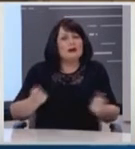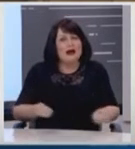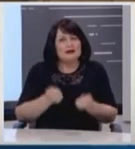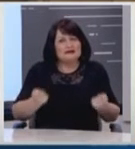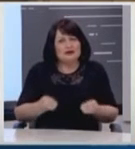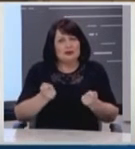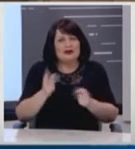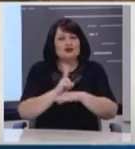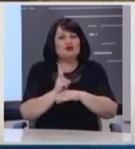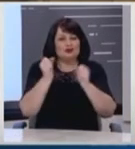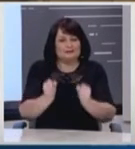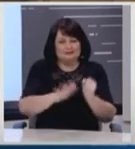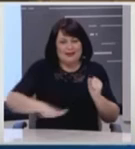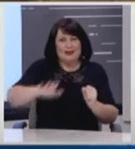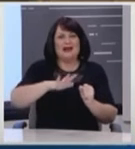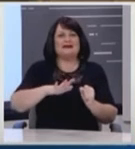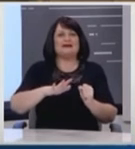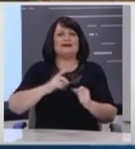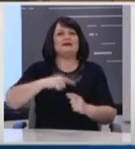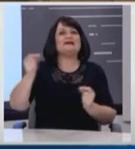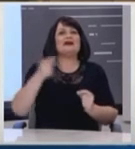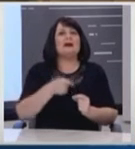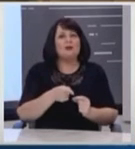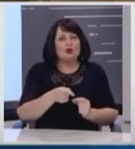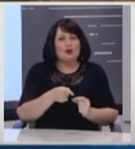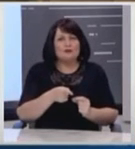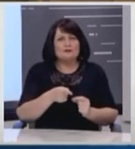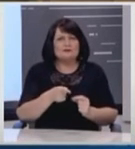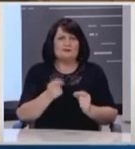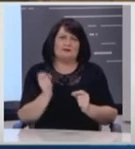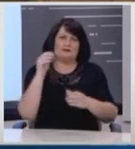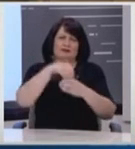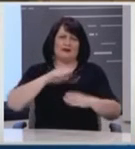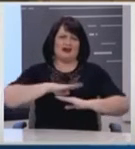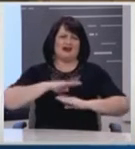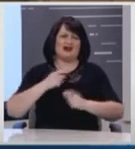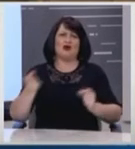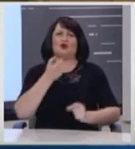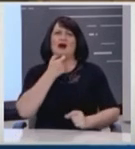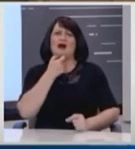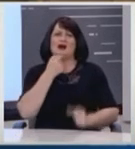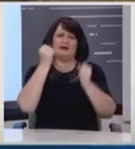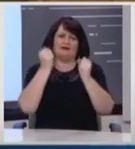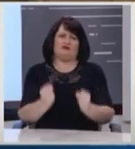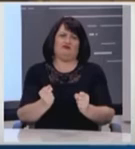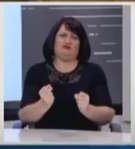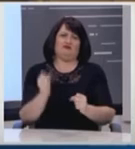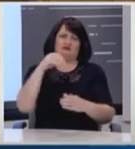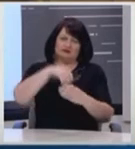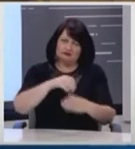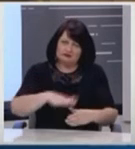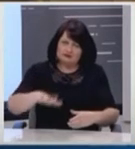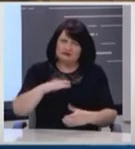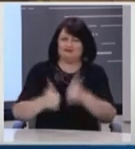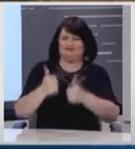η γεωστρατηγική θέση της Κύπρου, στην οποία έχουν εγκατασταθεί νατοικές βρετανικές βάσεις, στον ανταγωνισμό με